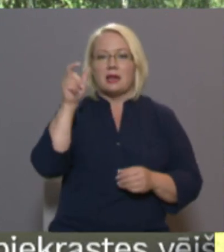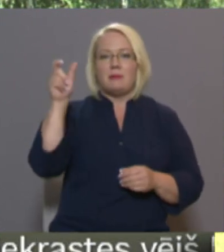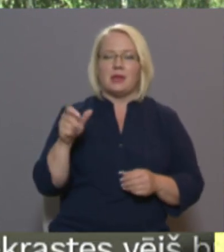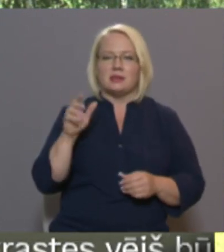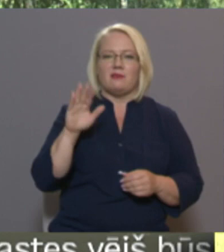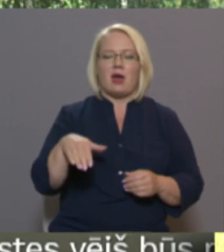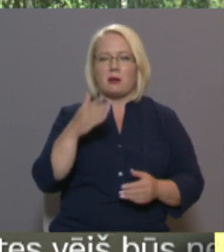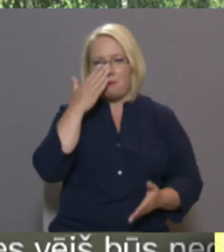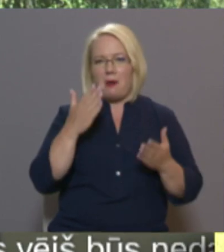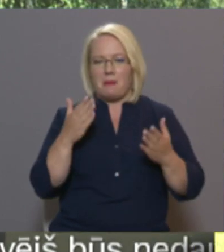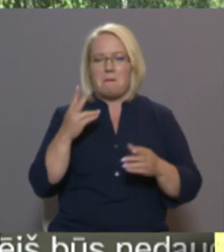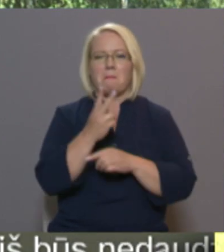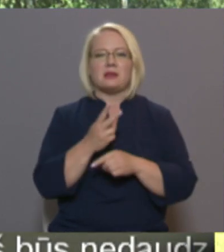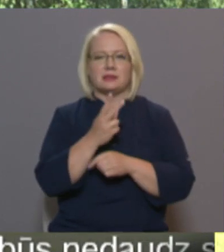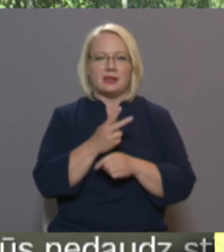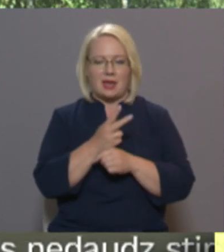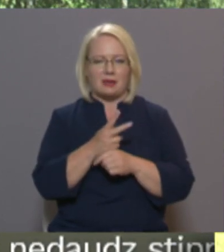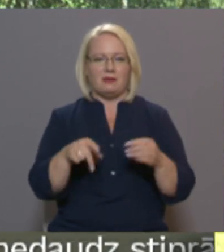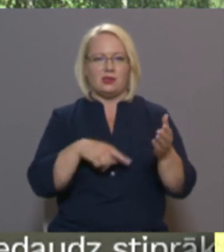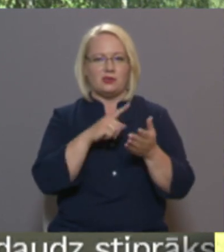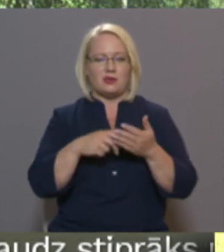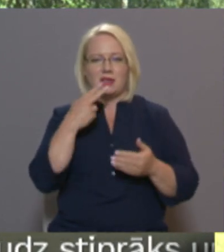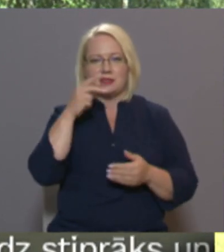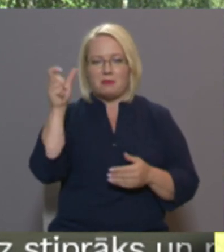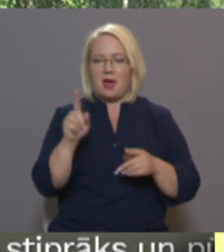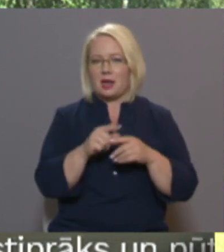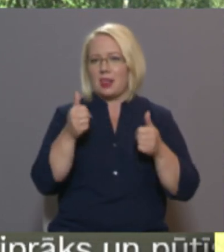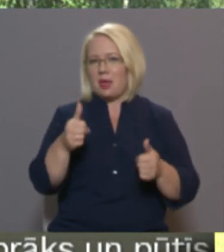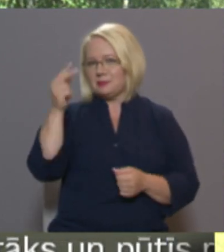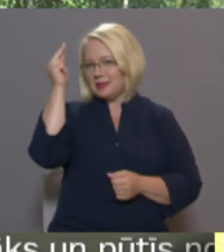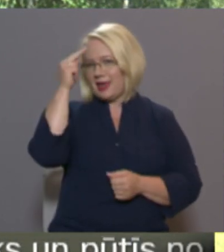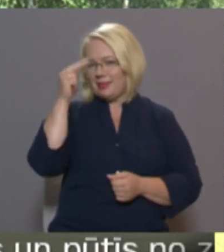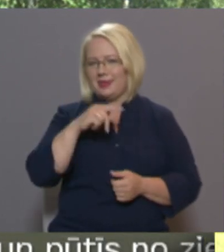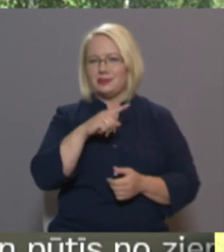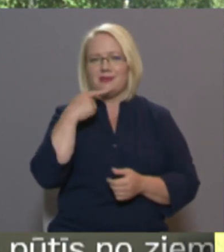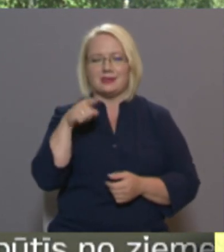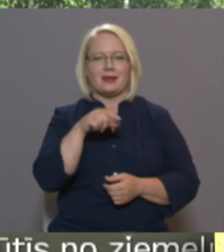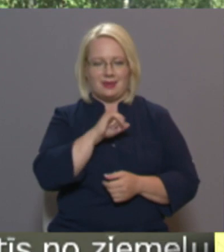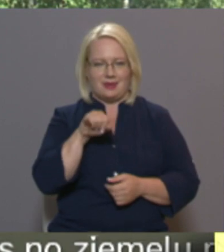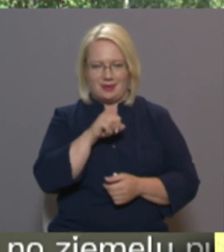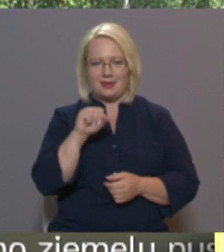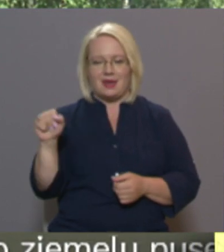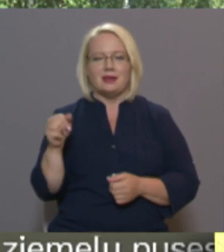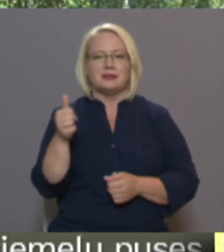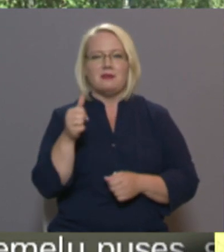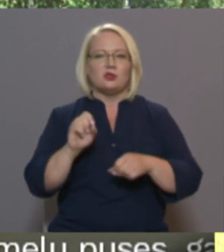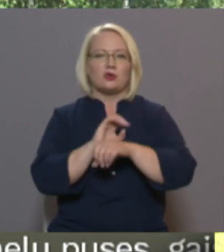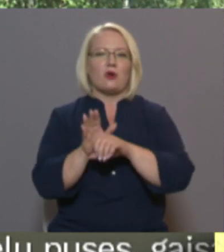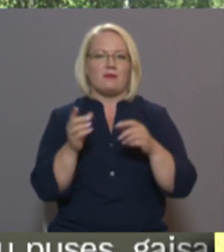Paskriet! Saimniece ir arī labs treniņš. Jā, bet tieši tā. Un sevišķi Covid laikā, ja,